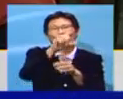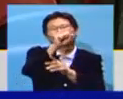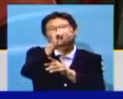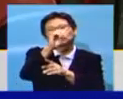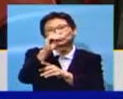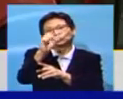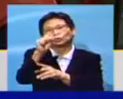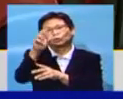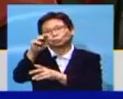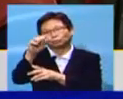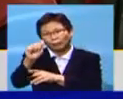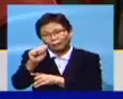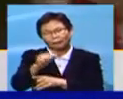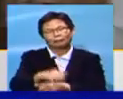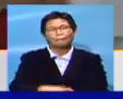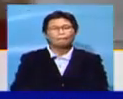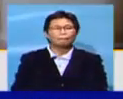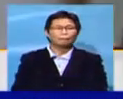kanun